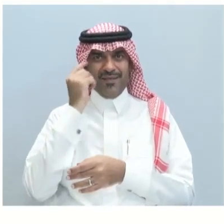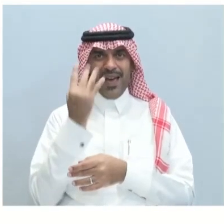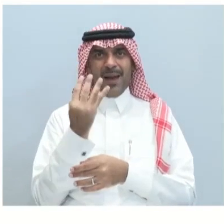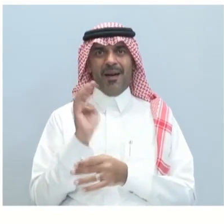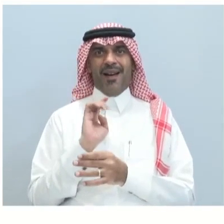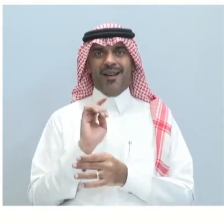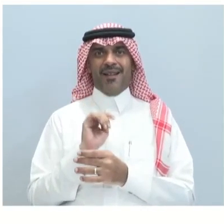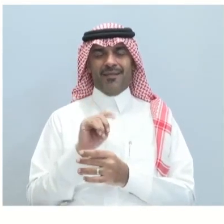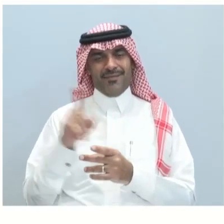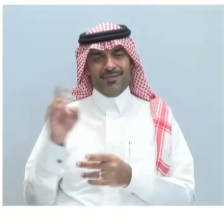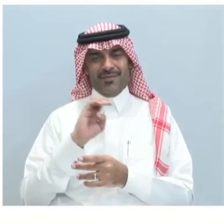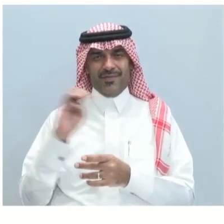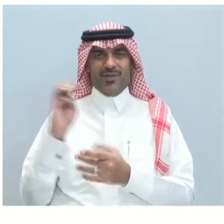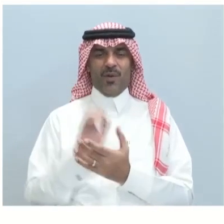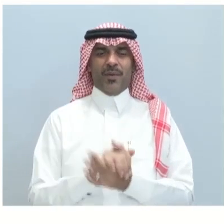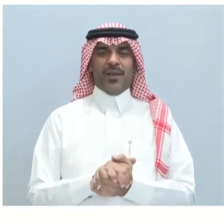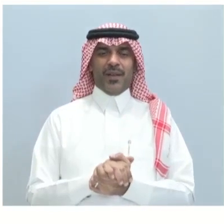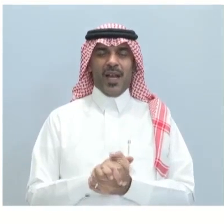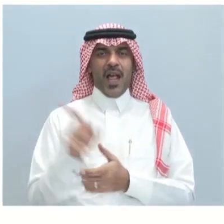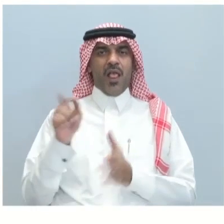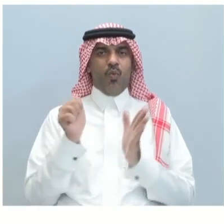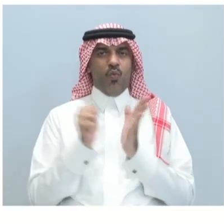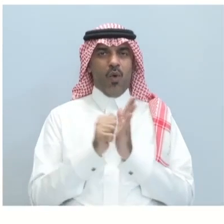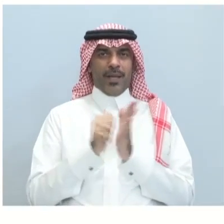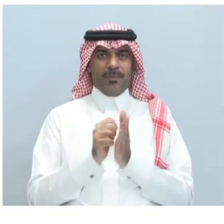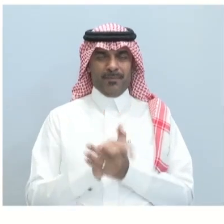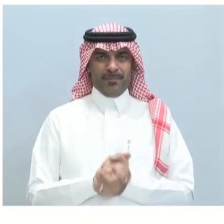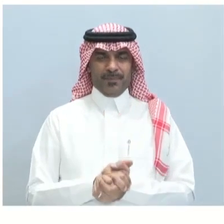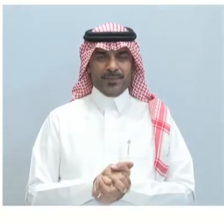اذكر واذكريه فروع الدراسات الاجتماعيه